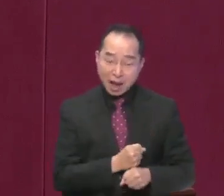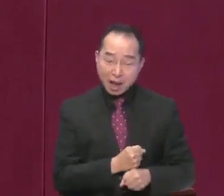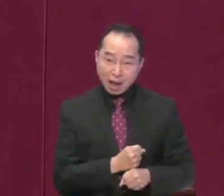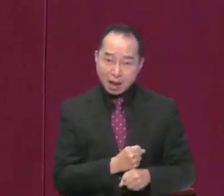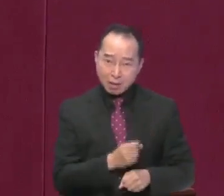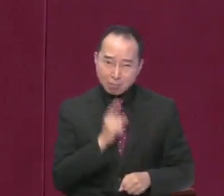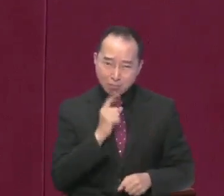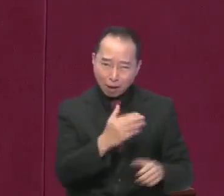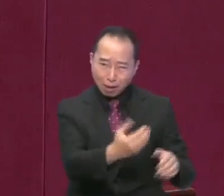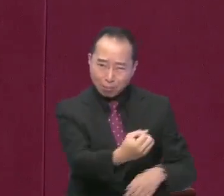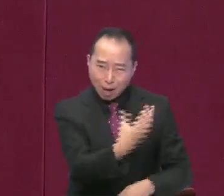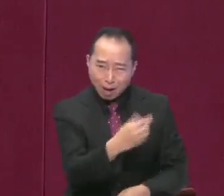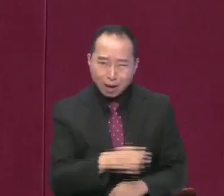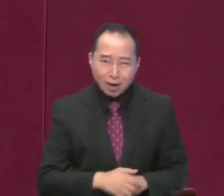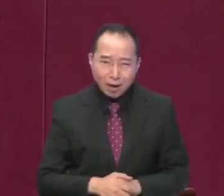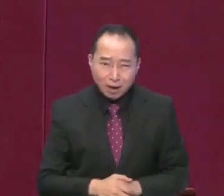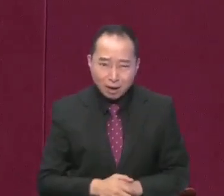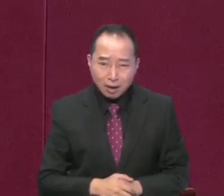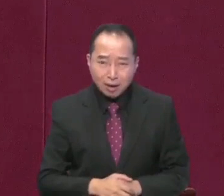주장했습니다.